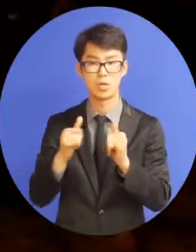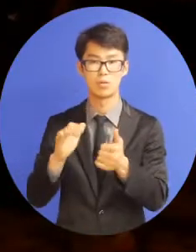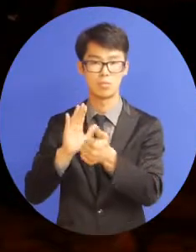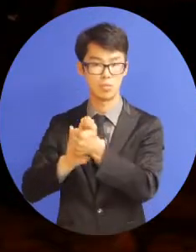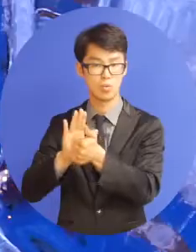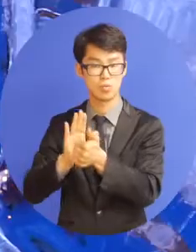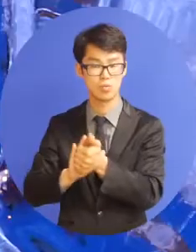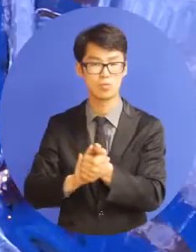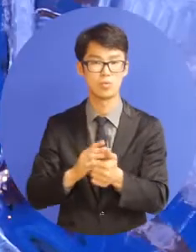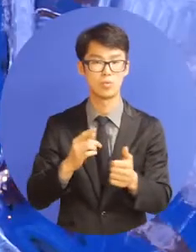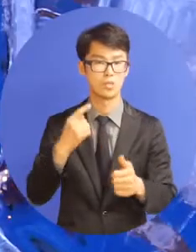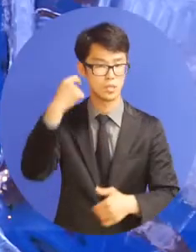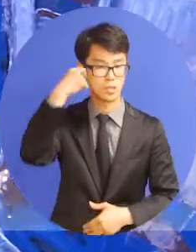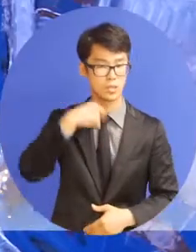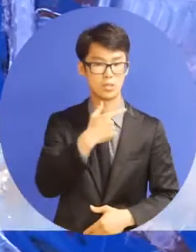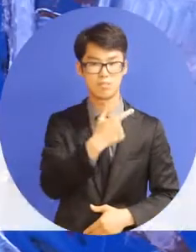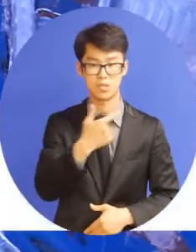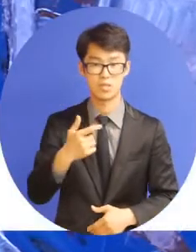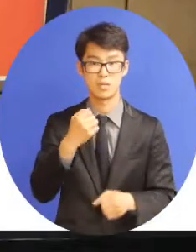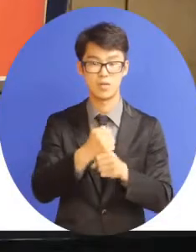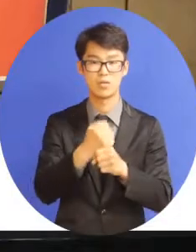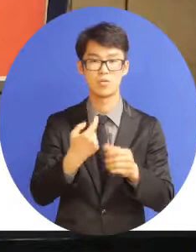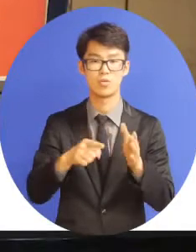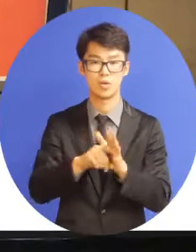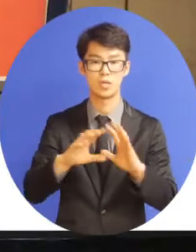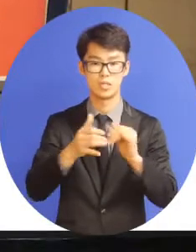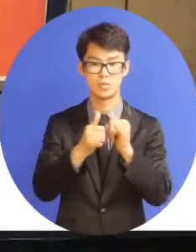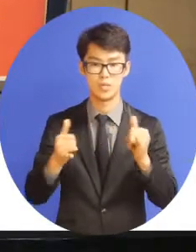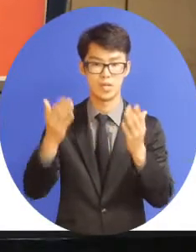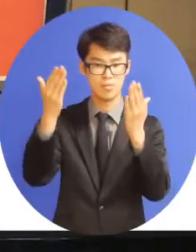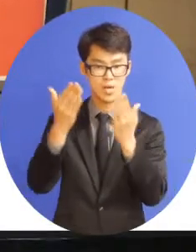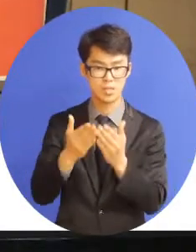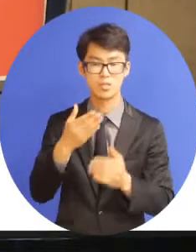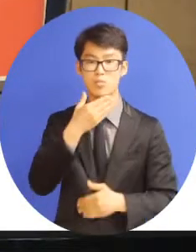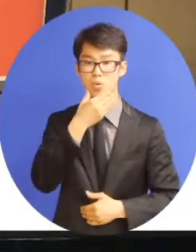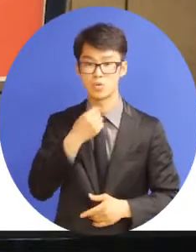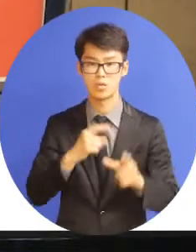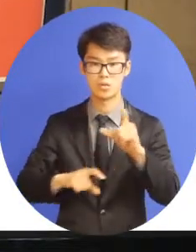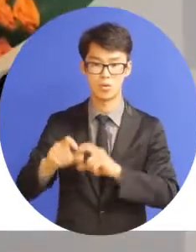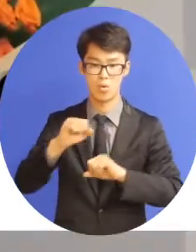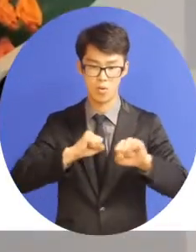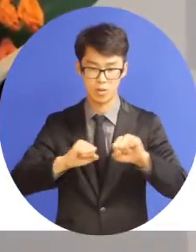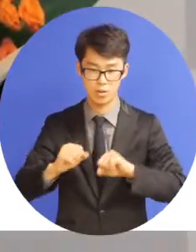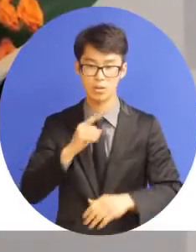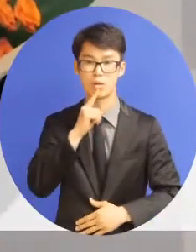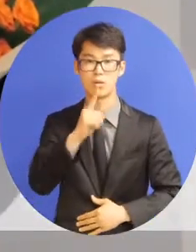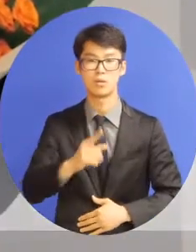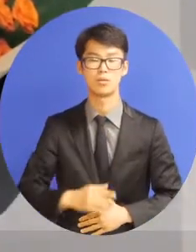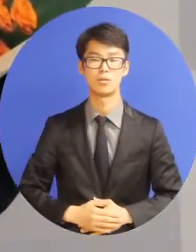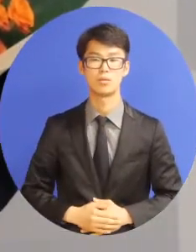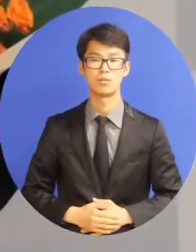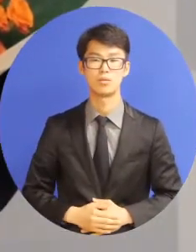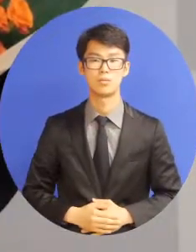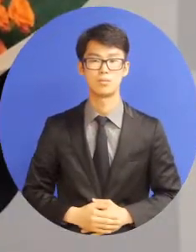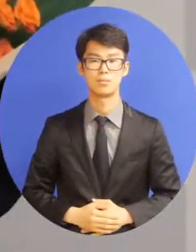복지 체감도는 올리는 시민 중심의 맞춤 복지 시책을 적극 추진해 나가겠다고